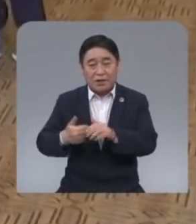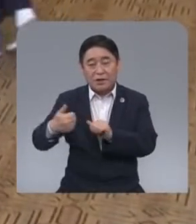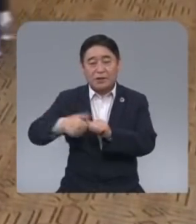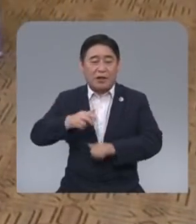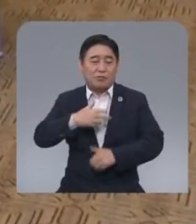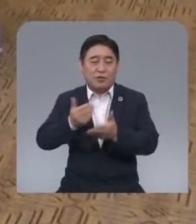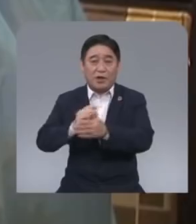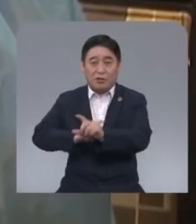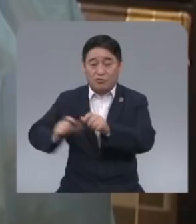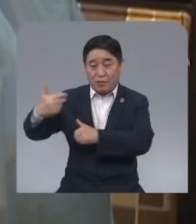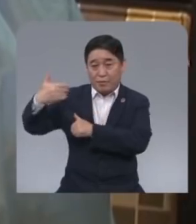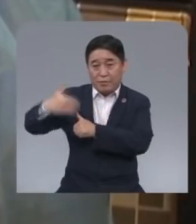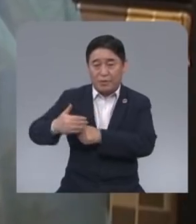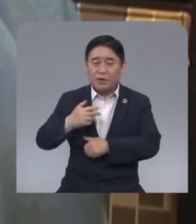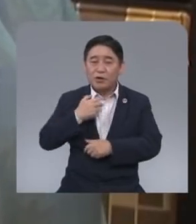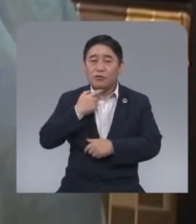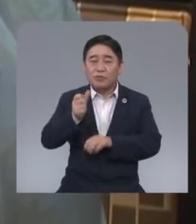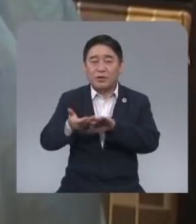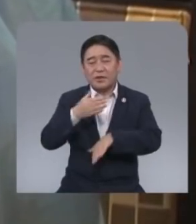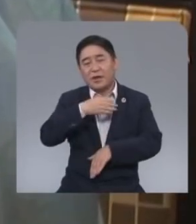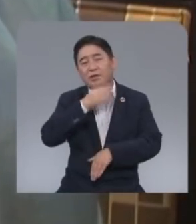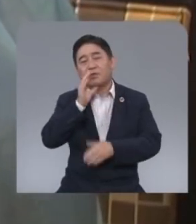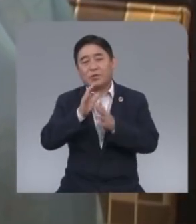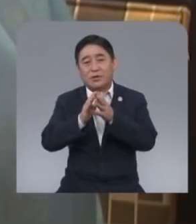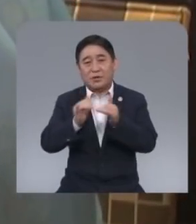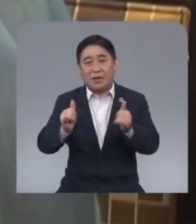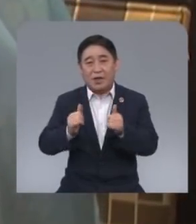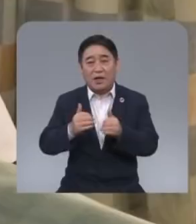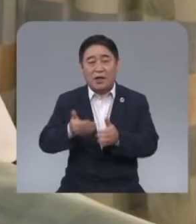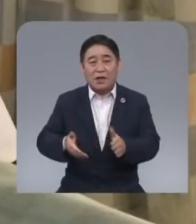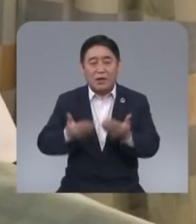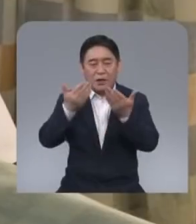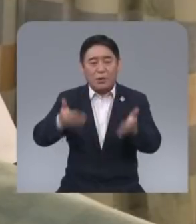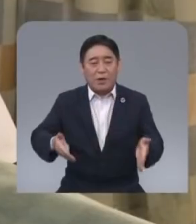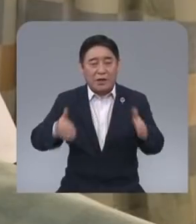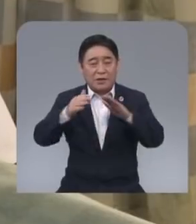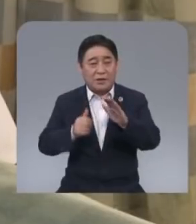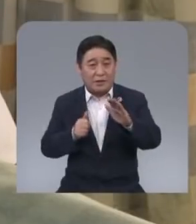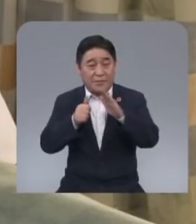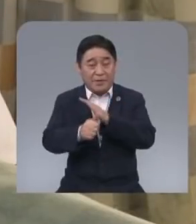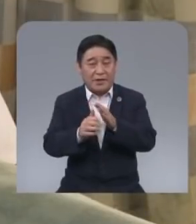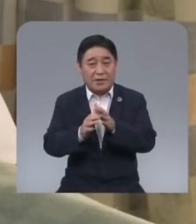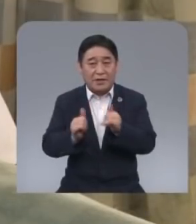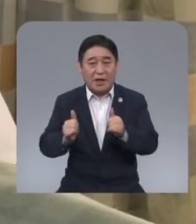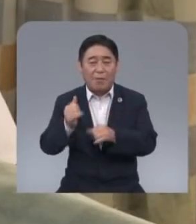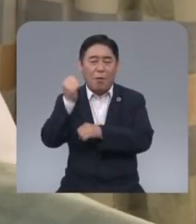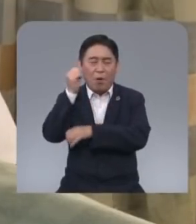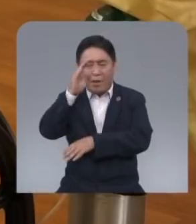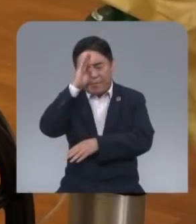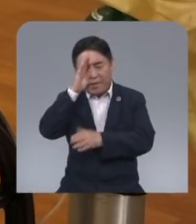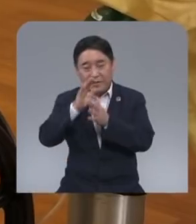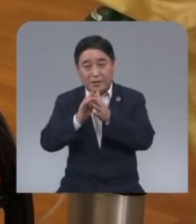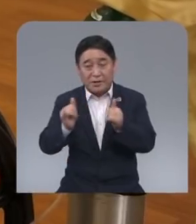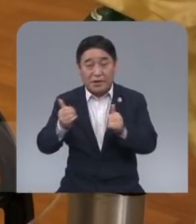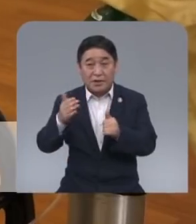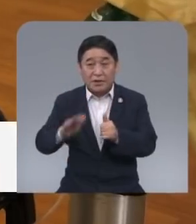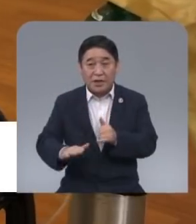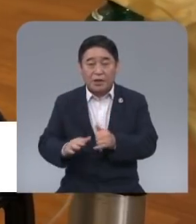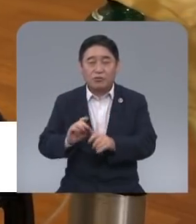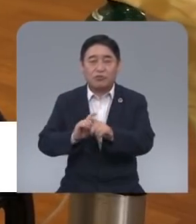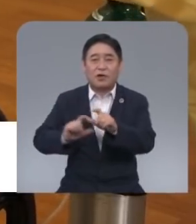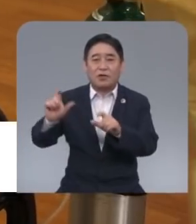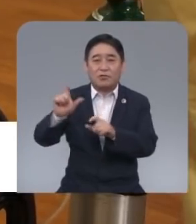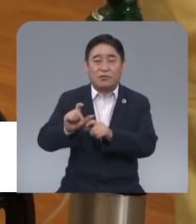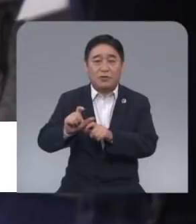접종 대상자는 65세 이상 고령자와 요양시설 거주자, 그리고 기저질환자 등인데 CDC는